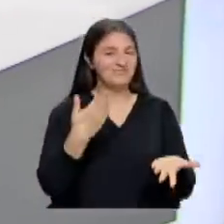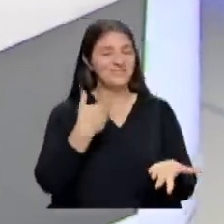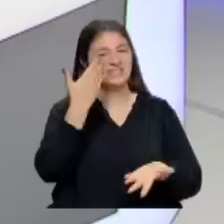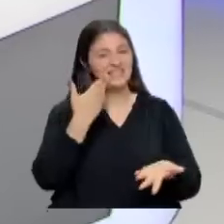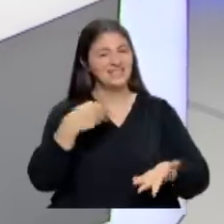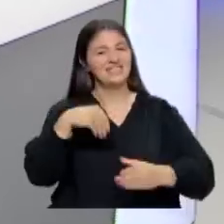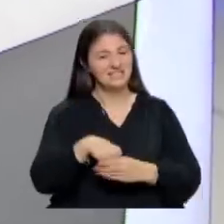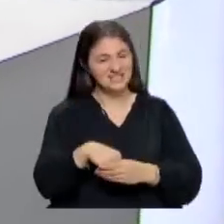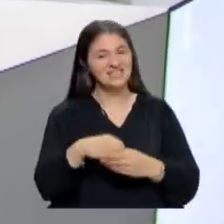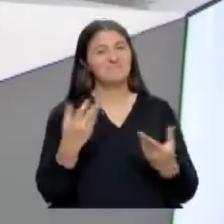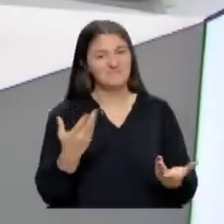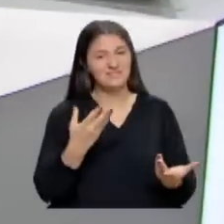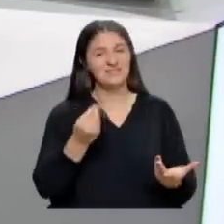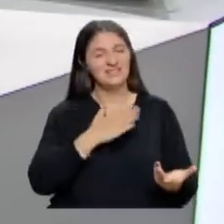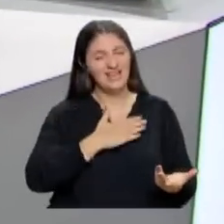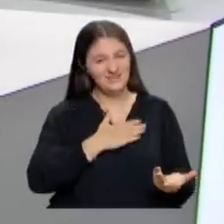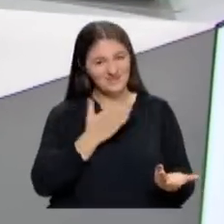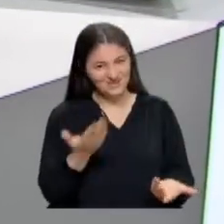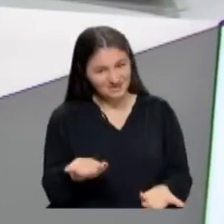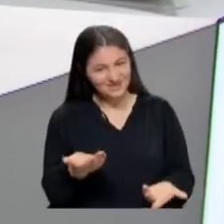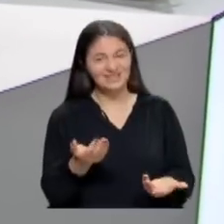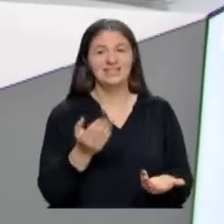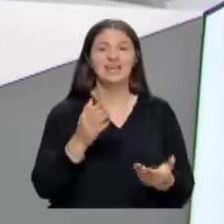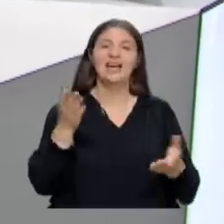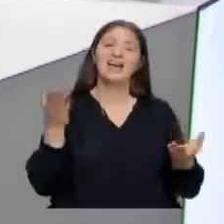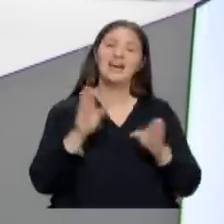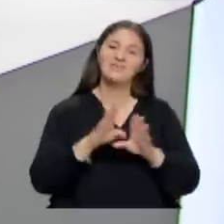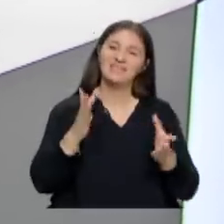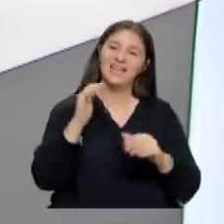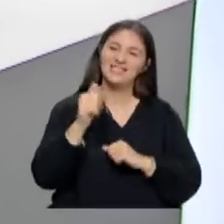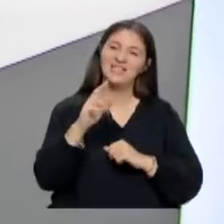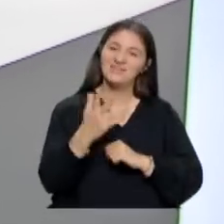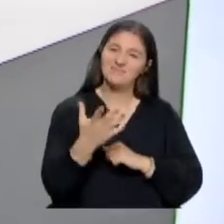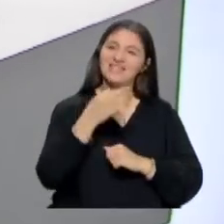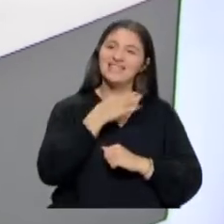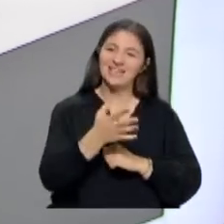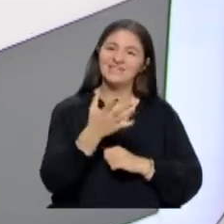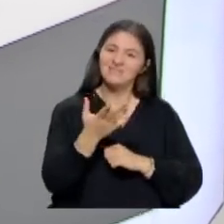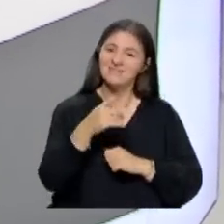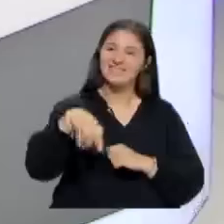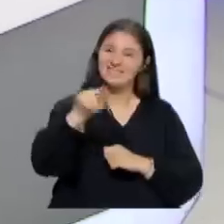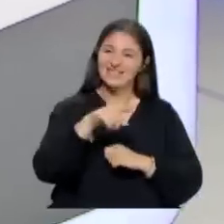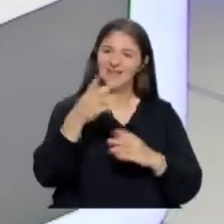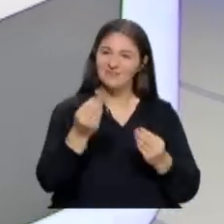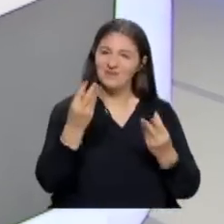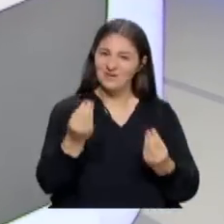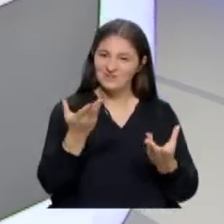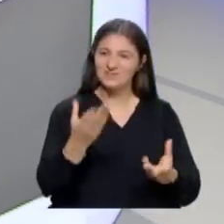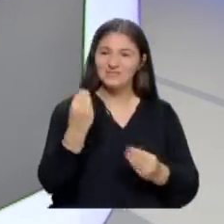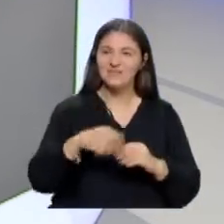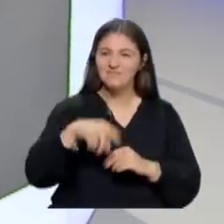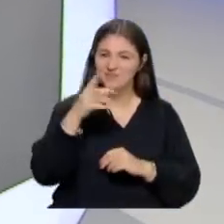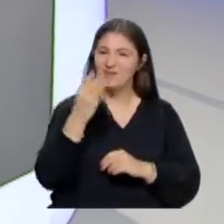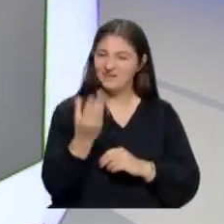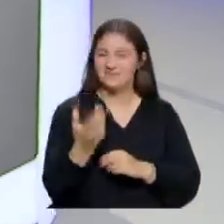bizi izlediğiniz için çok sağ olun kapatırken Her zamanki gibi teşekkürümüzde sizlere olmuş olsun Güzel